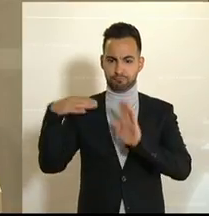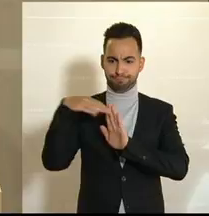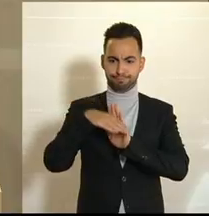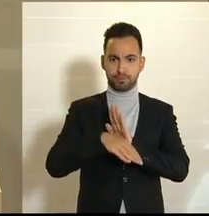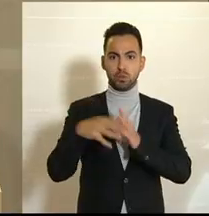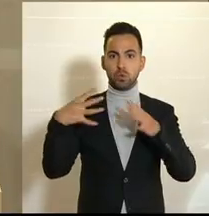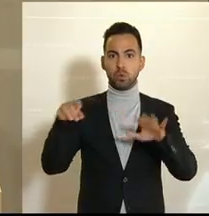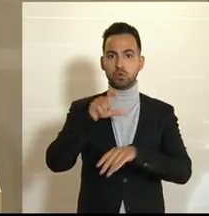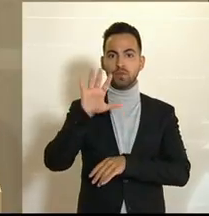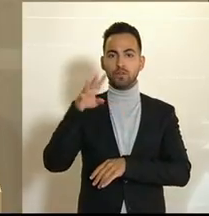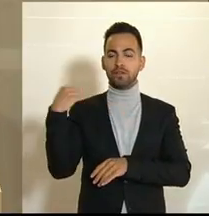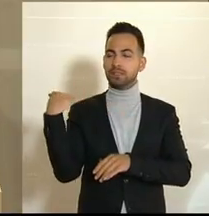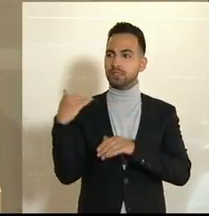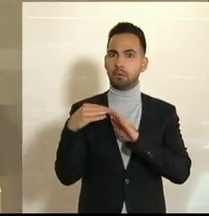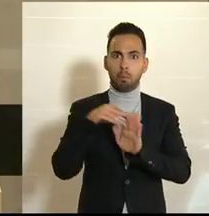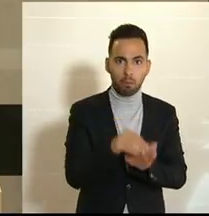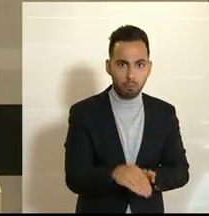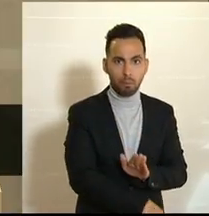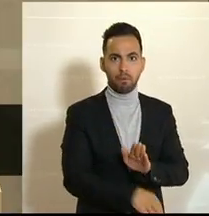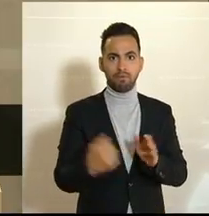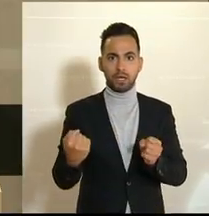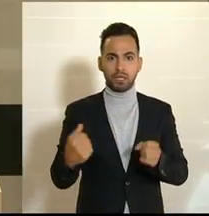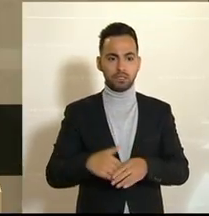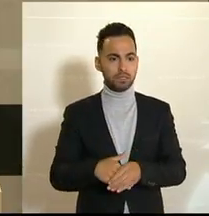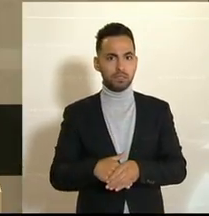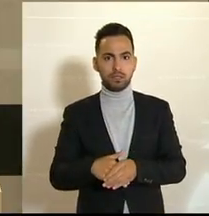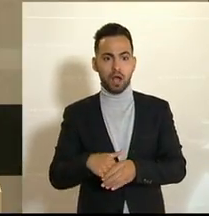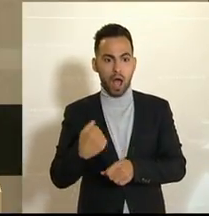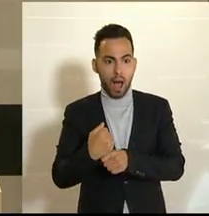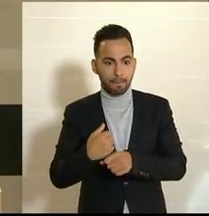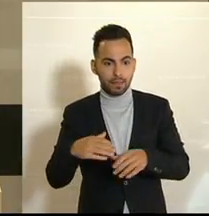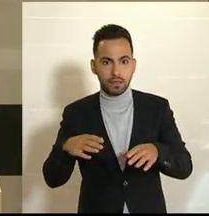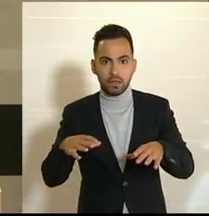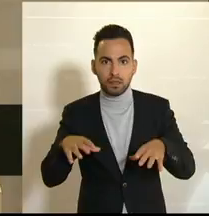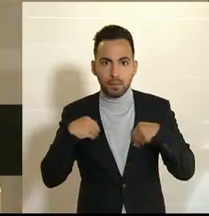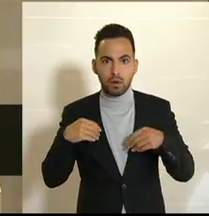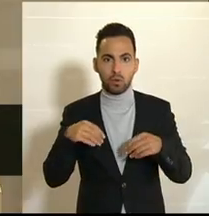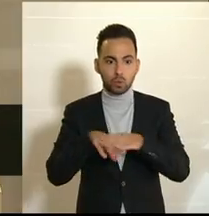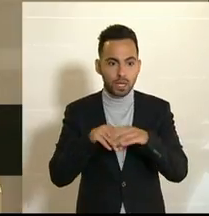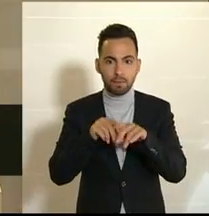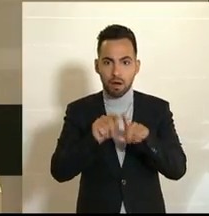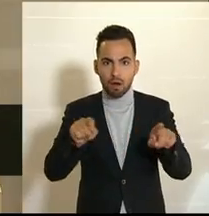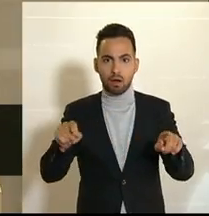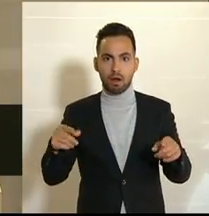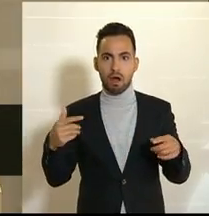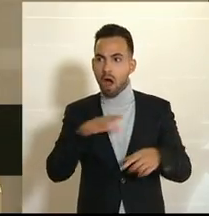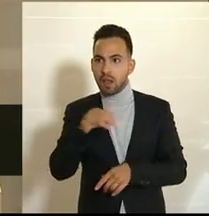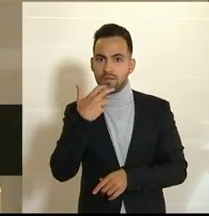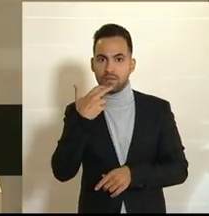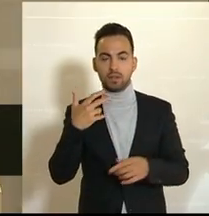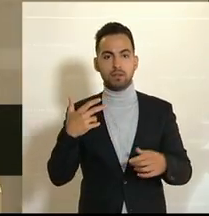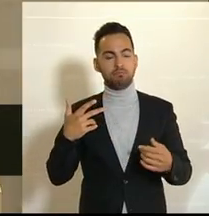1945. Viele sind existenzgefährdet, egal ob Arbeitnehmer, Unternehmer. Und viele wollen Wahrheit und Fairness